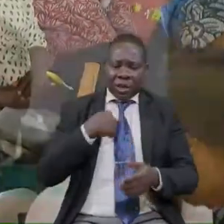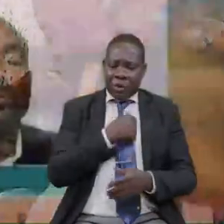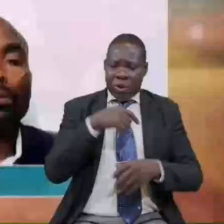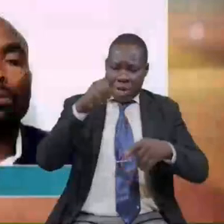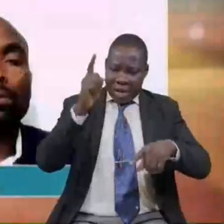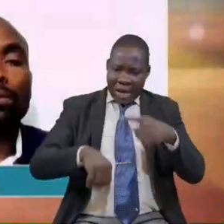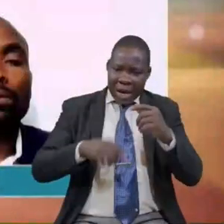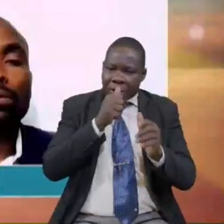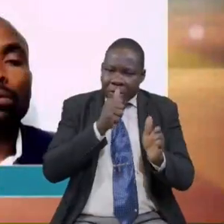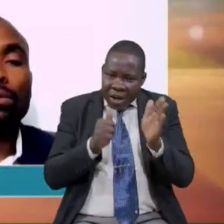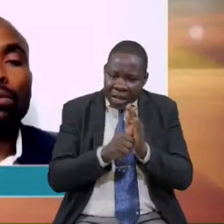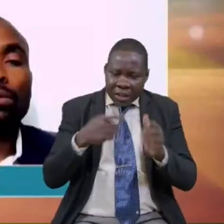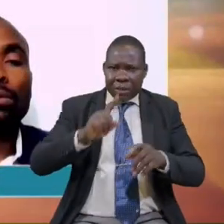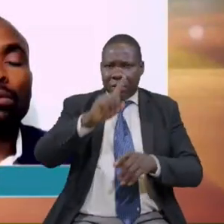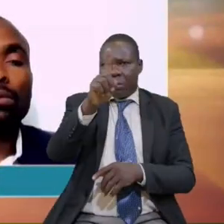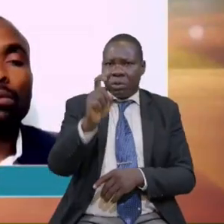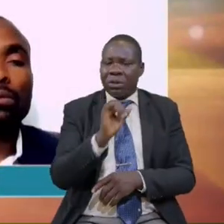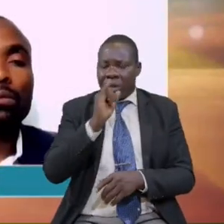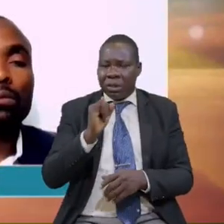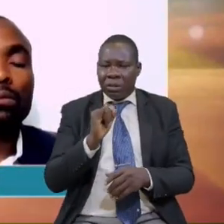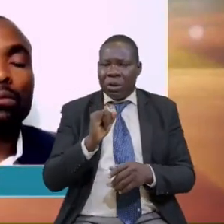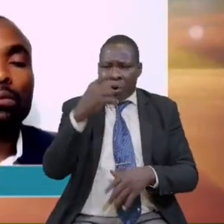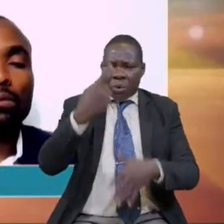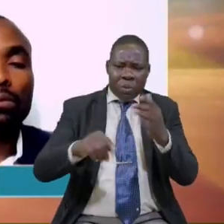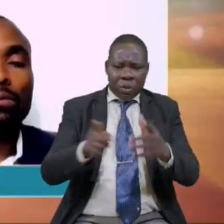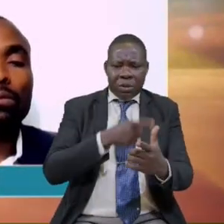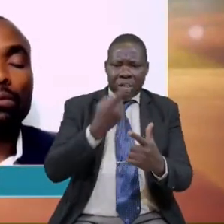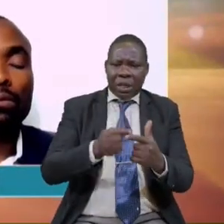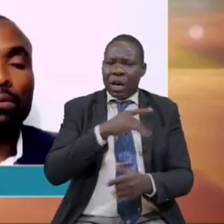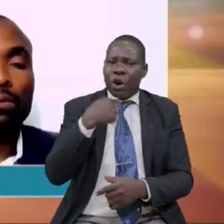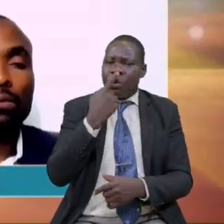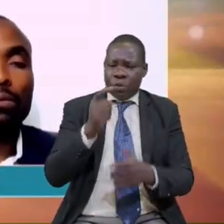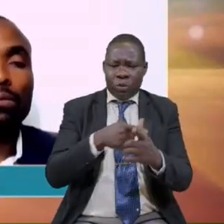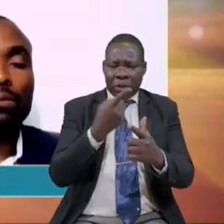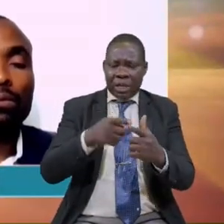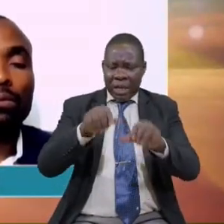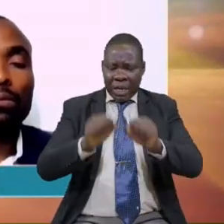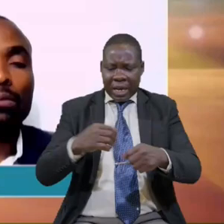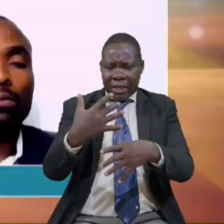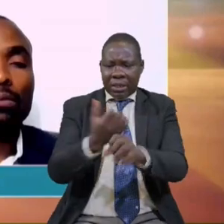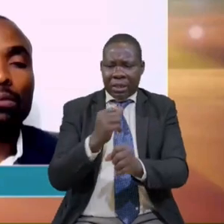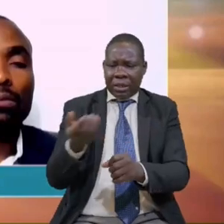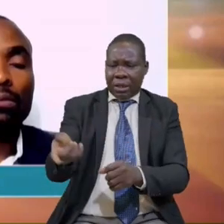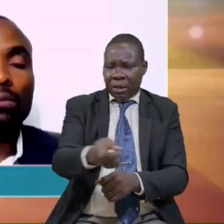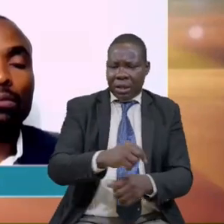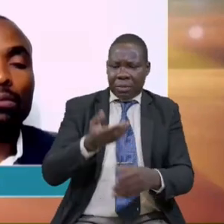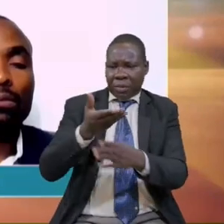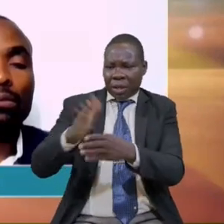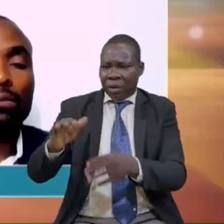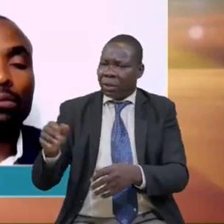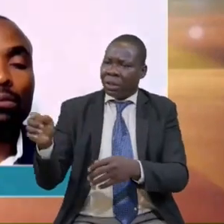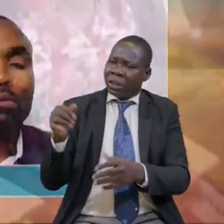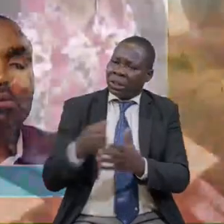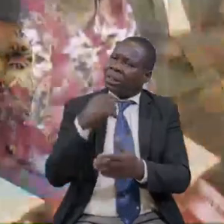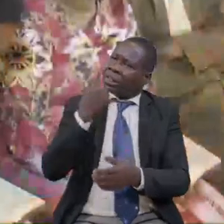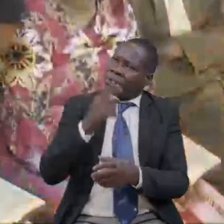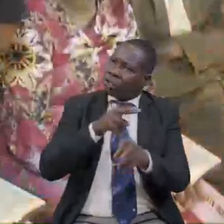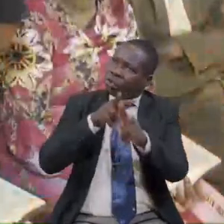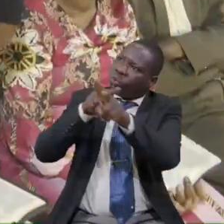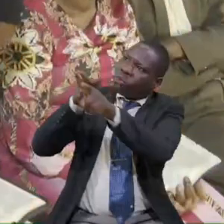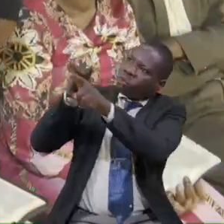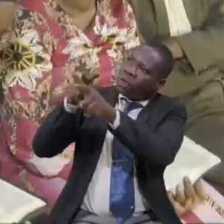La question est, alors, et qui donc peut les ôter? Alors, regarde